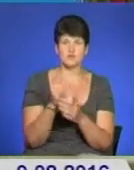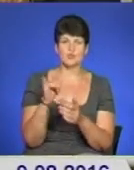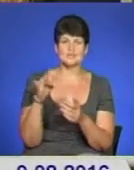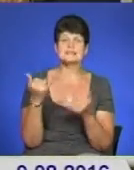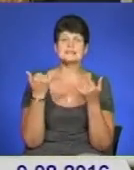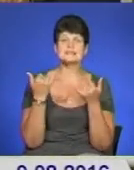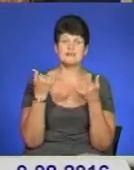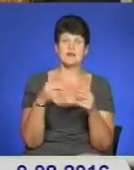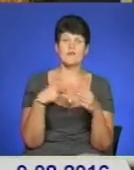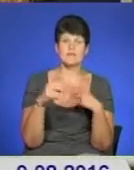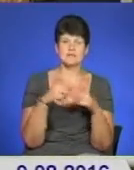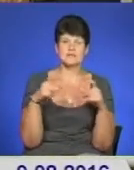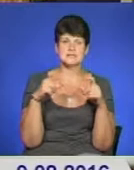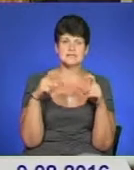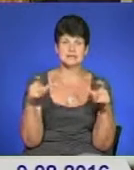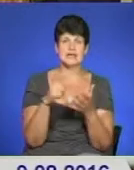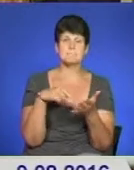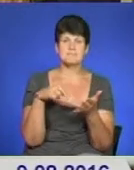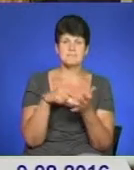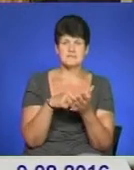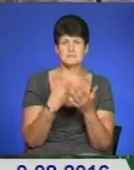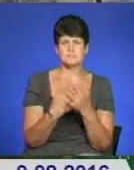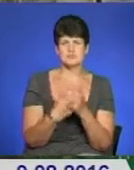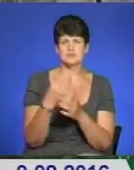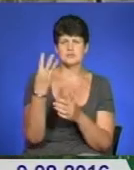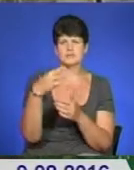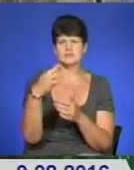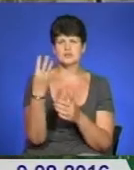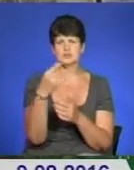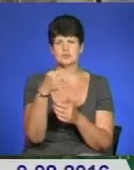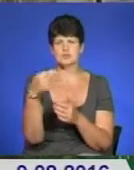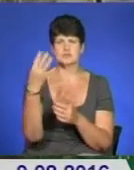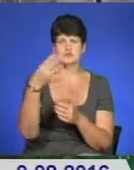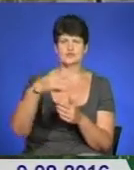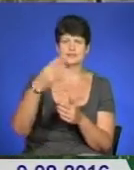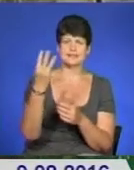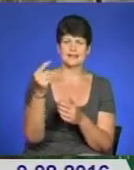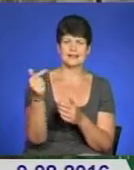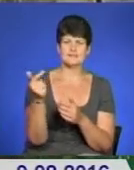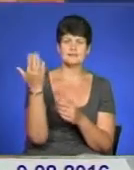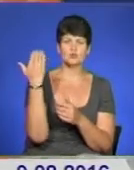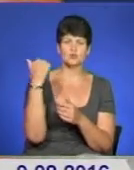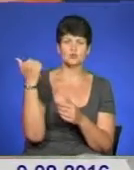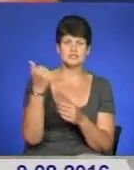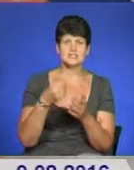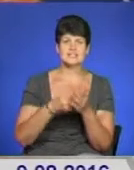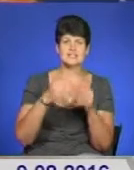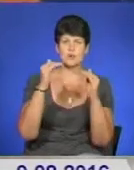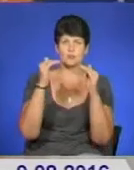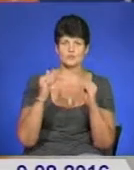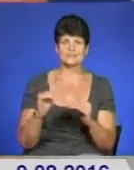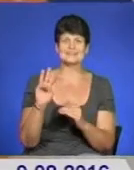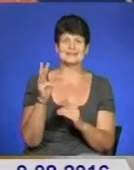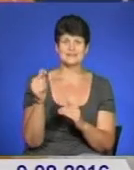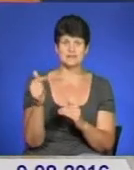супермаркетах міста кілограм гречки коштує в середньому 34 43 грн з минулого тижня ціна впала на 3